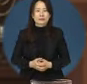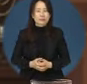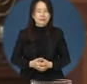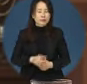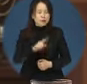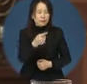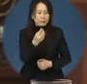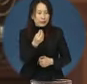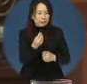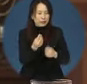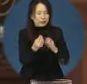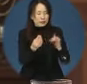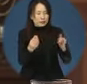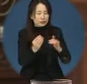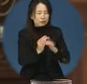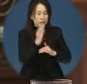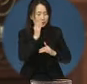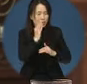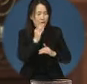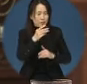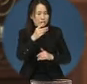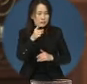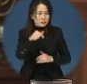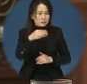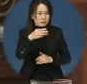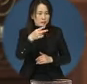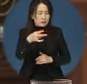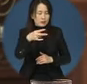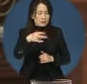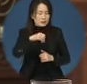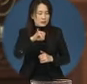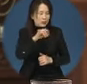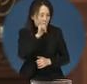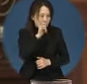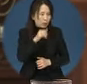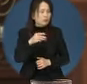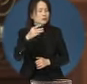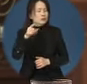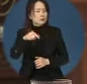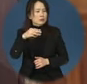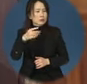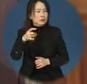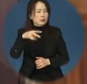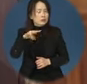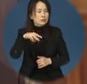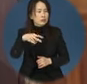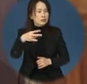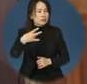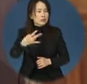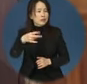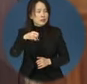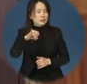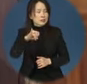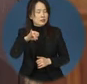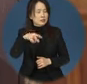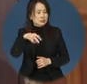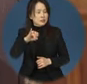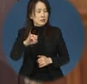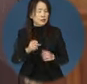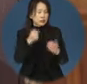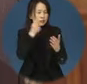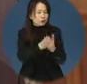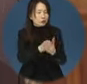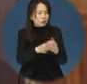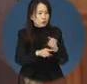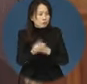100만 이상 통해 시고 그 말고 또 통 4 실기 정할 수 있다 이거 뭐에요 그니까 말씀드린대로 이제 시도에 권한을 있게